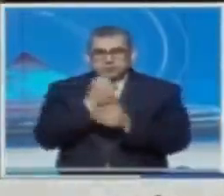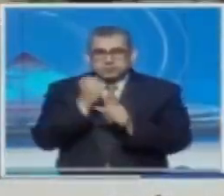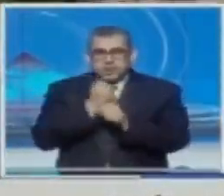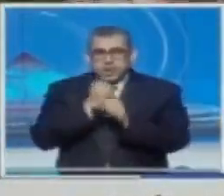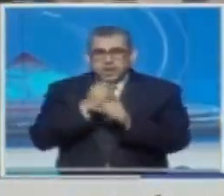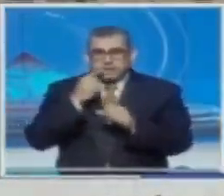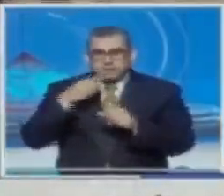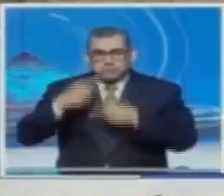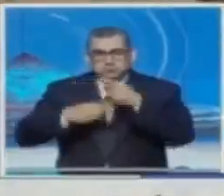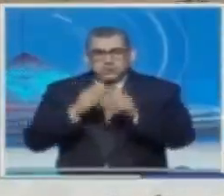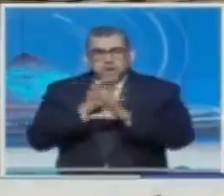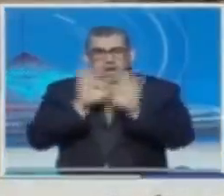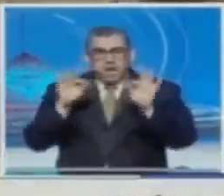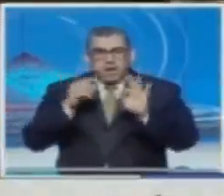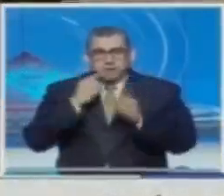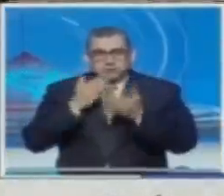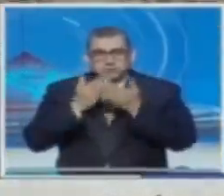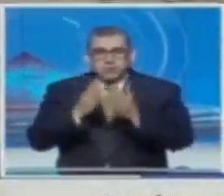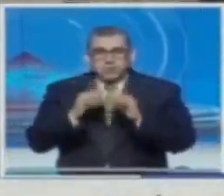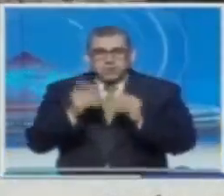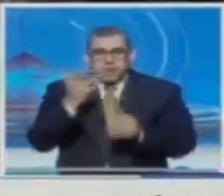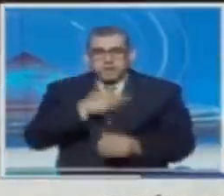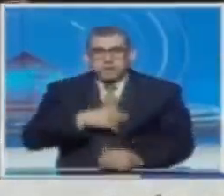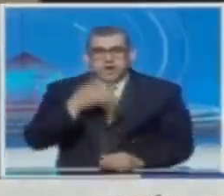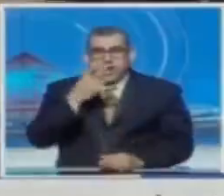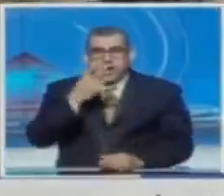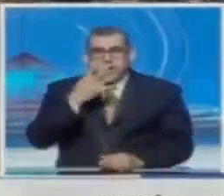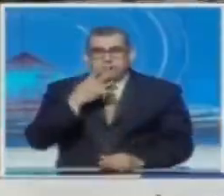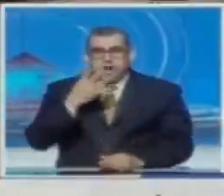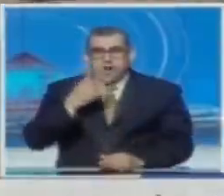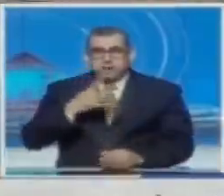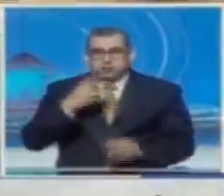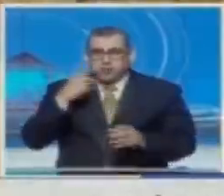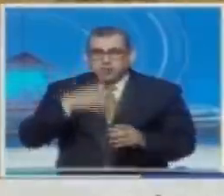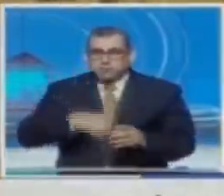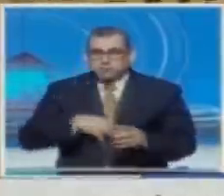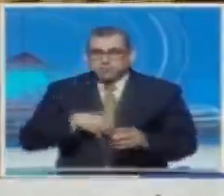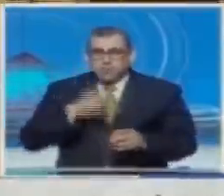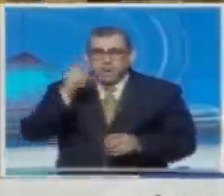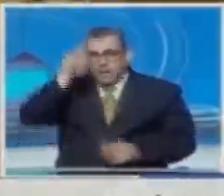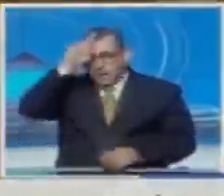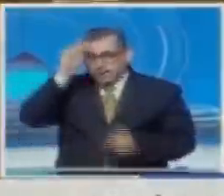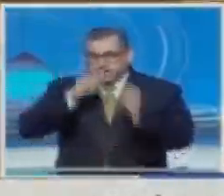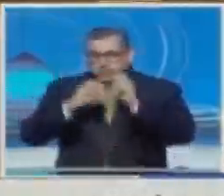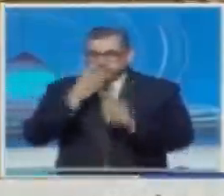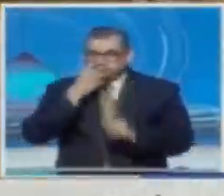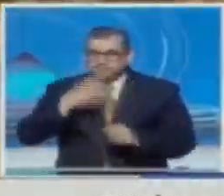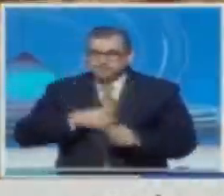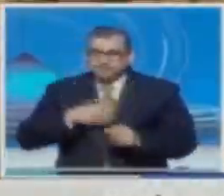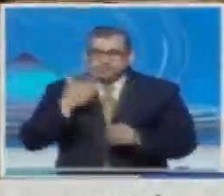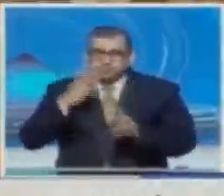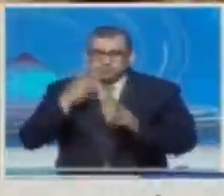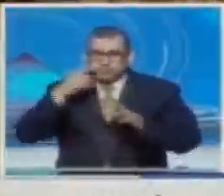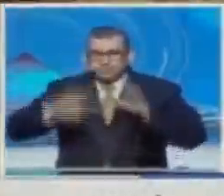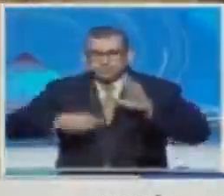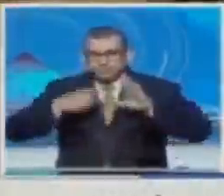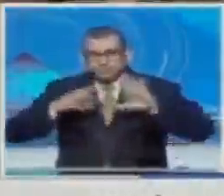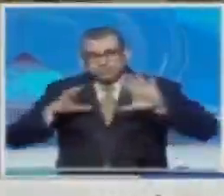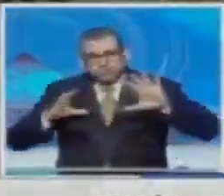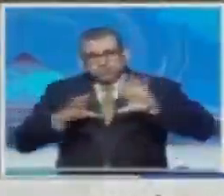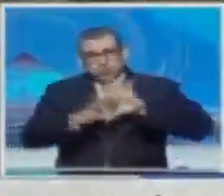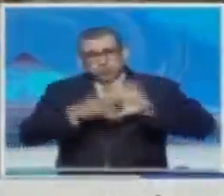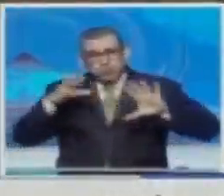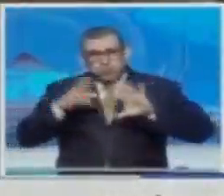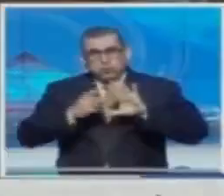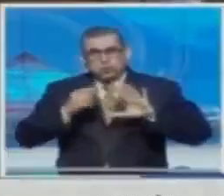الوجه الأكمل، أحضرت مصر 4 ماكينات حفر أنفاق ألمانية الصنع من طراز TBM، وهي آلات